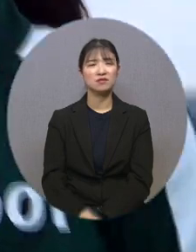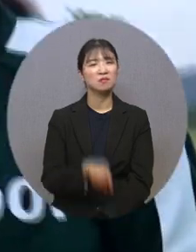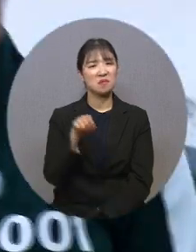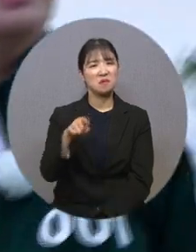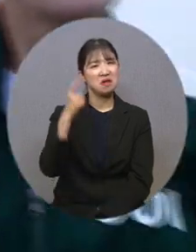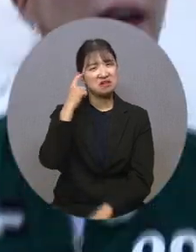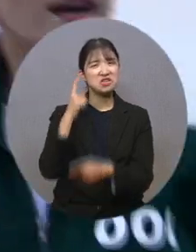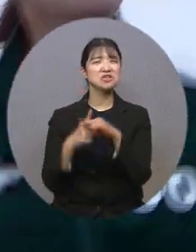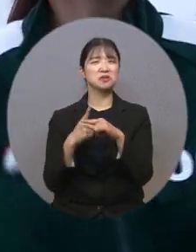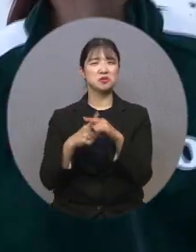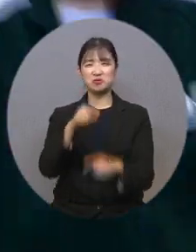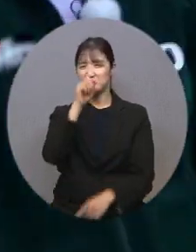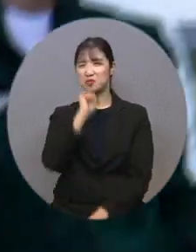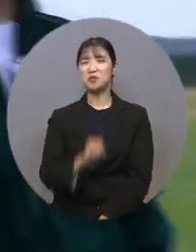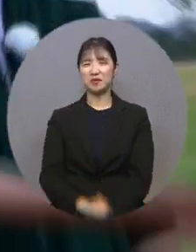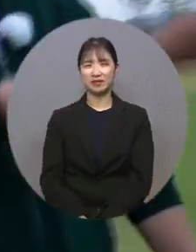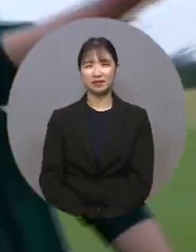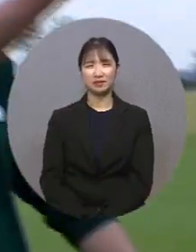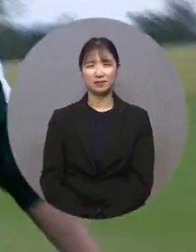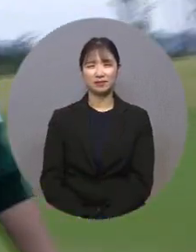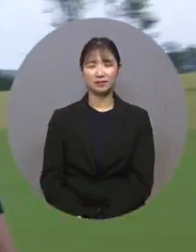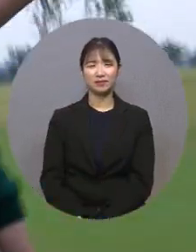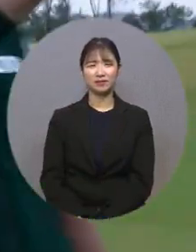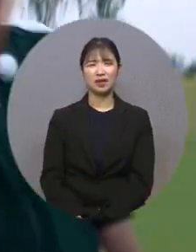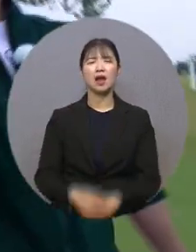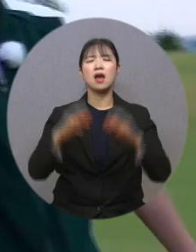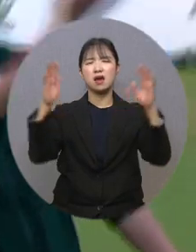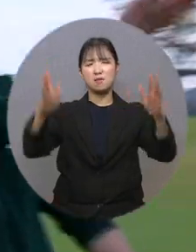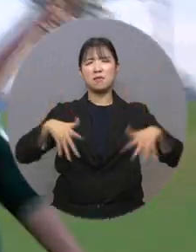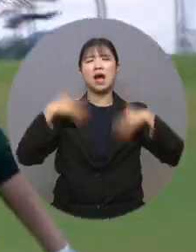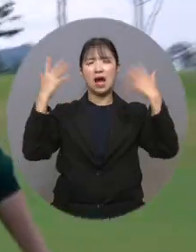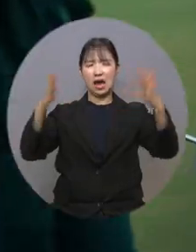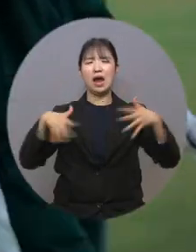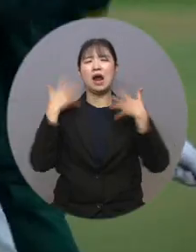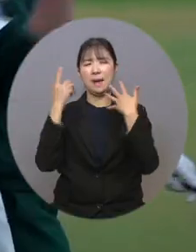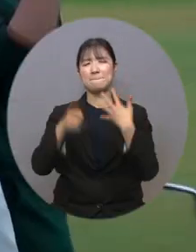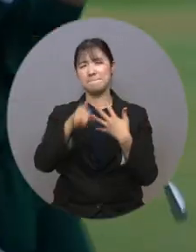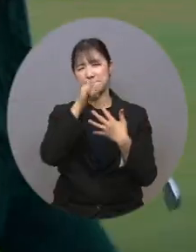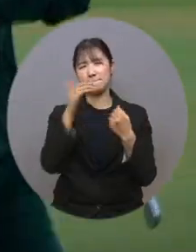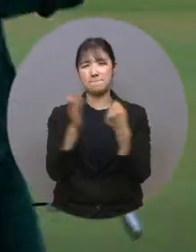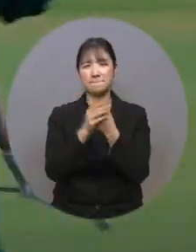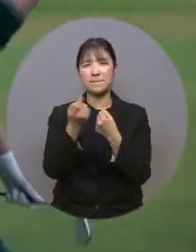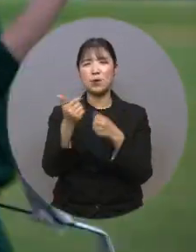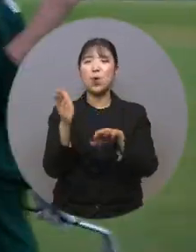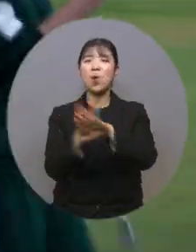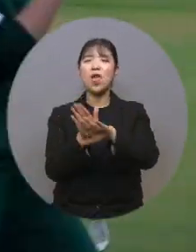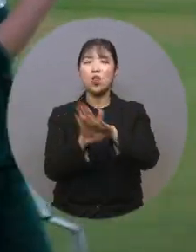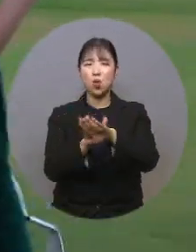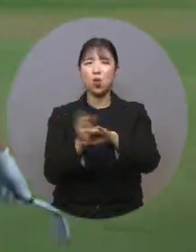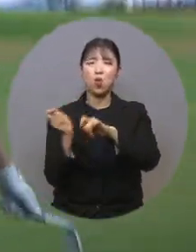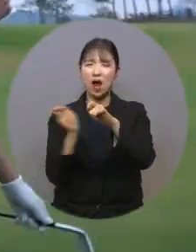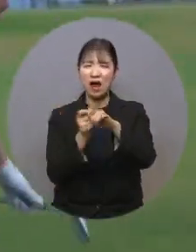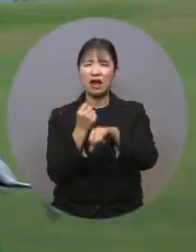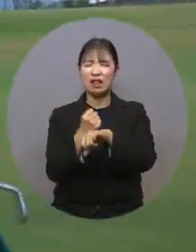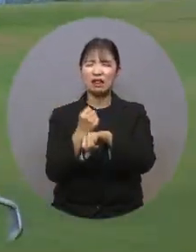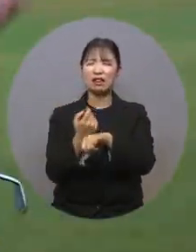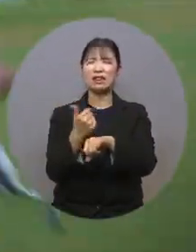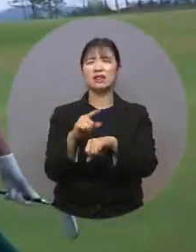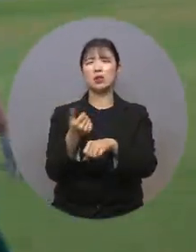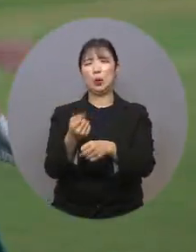긍정적이야. 아, 짧았네요. 아니, 바람도. 아니, 나 바람이 오고. 이렇게 불길래 네. 약간 왼쪽을 봤는데 왼쪽 보고